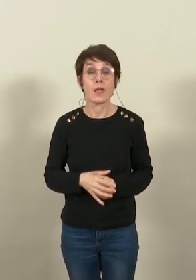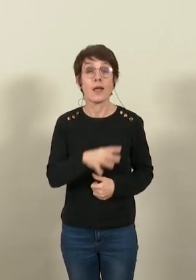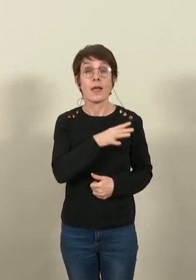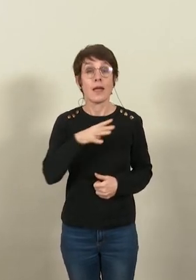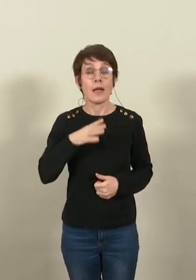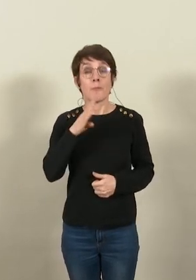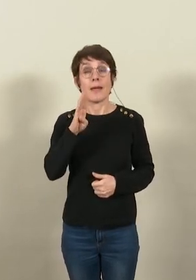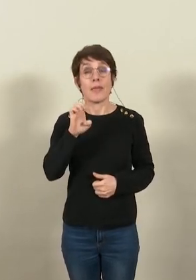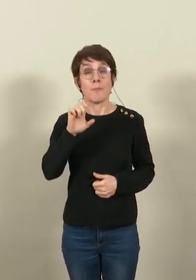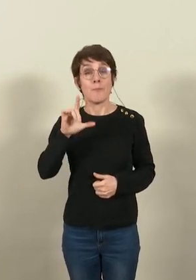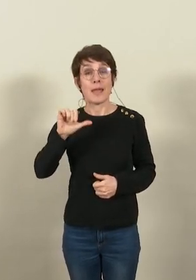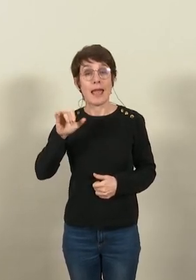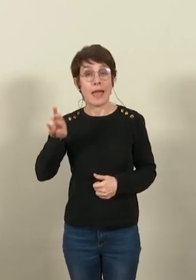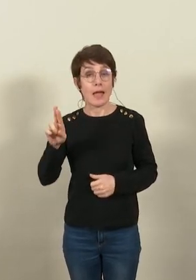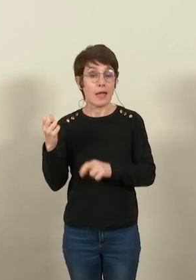B